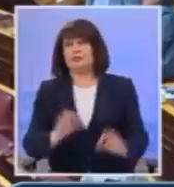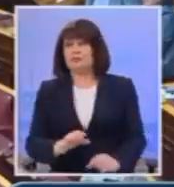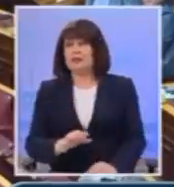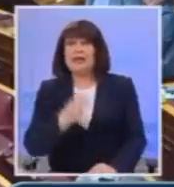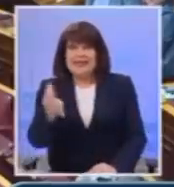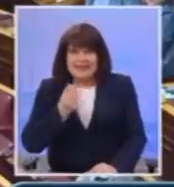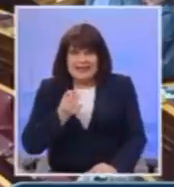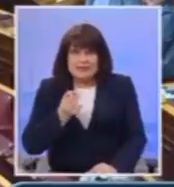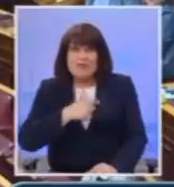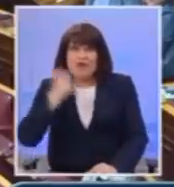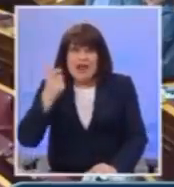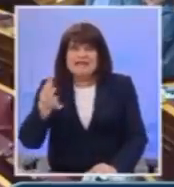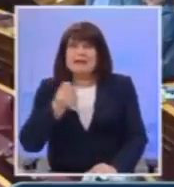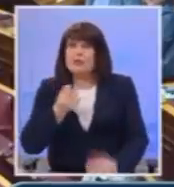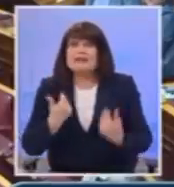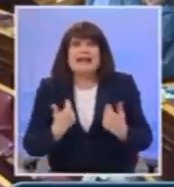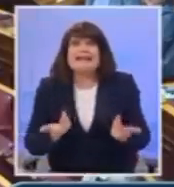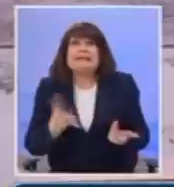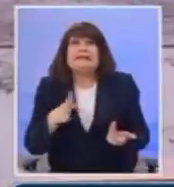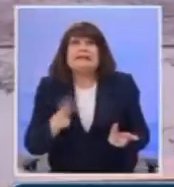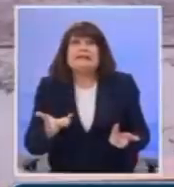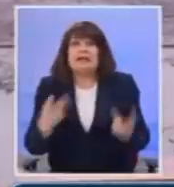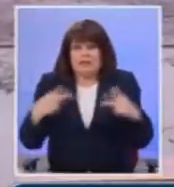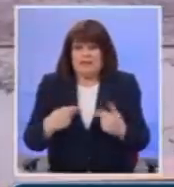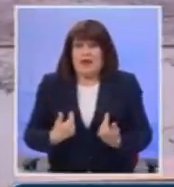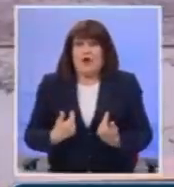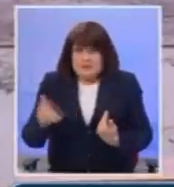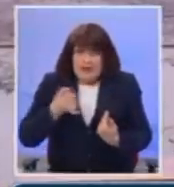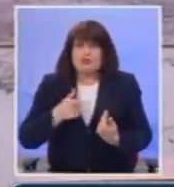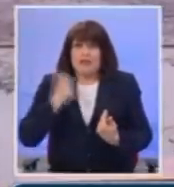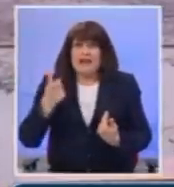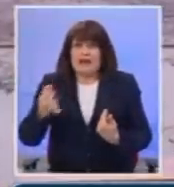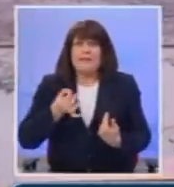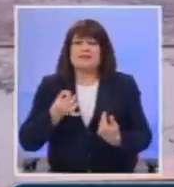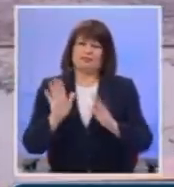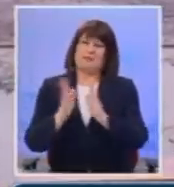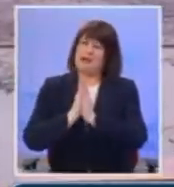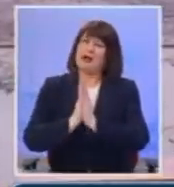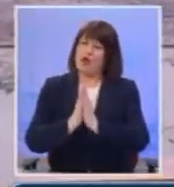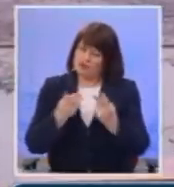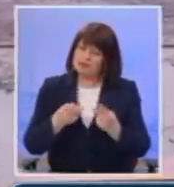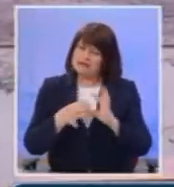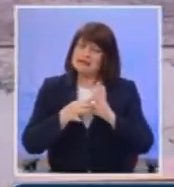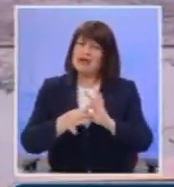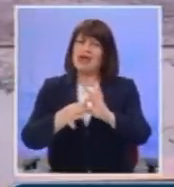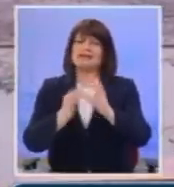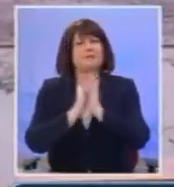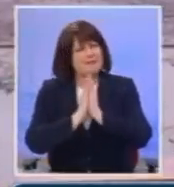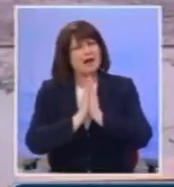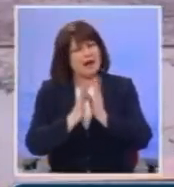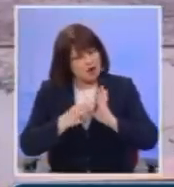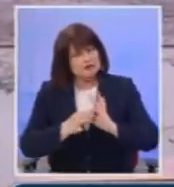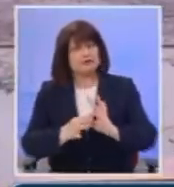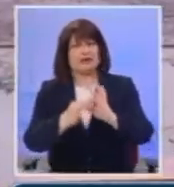δυνατά? Θέλετε να πείτε κάτι δυνατά? Κύριε Πρόεδρε, συνεχίστε κύριε Πρόεδρε. Παρακαλώ, συνεχίστε